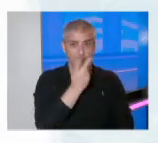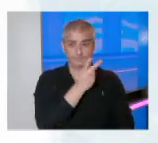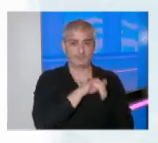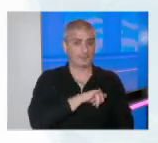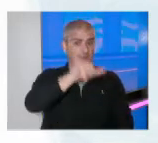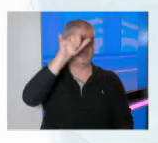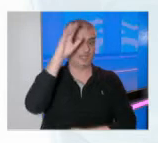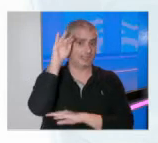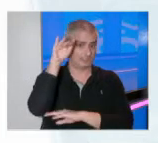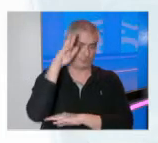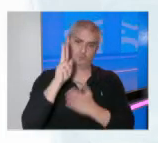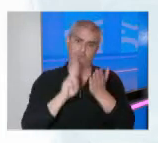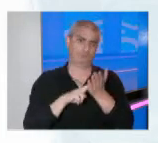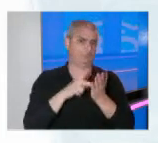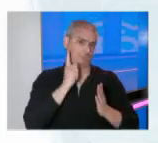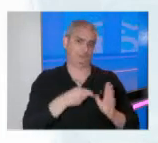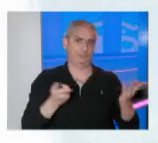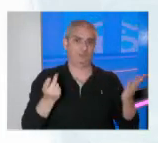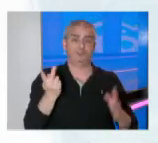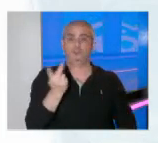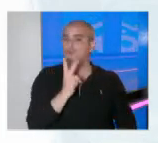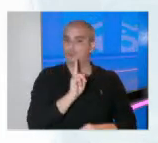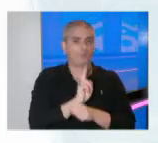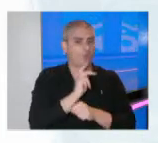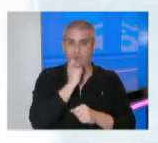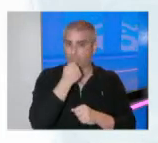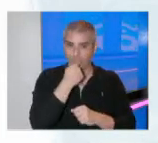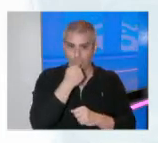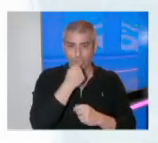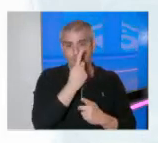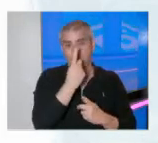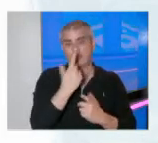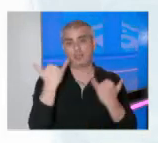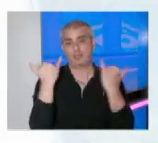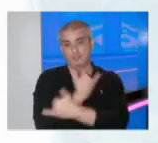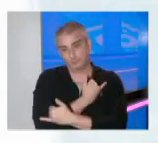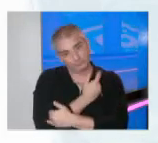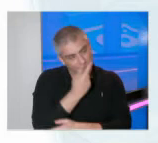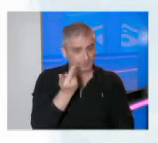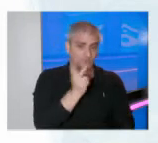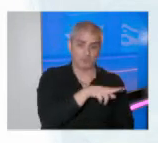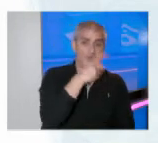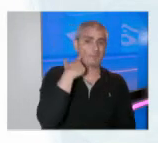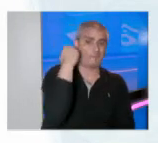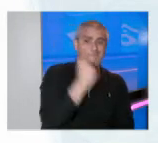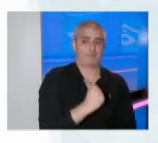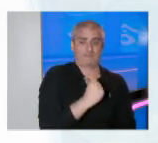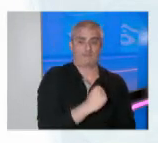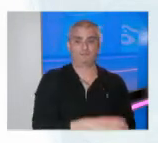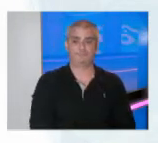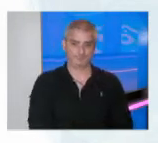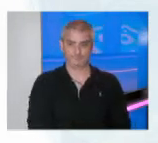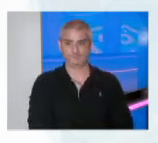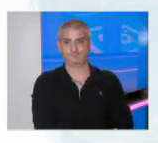גנץ ואשכנזי בנסיעה לסעודיה מוצדקת ומתבקשת, שניהם לא שומרי סוד, אחד